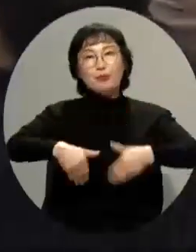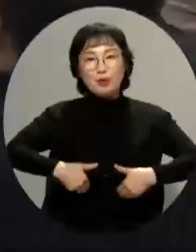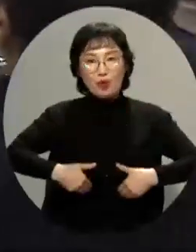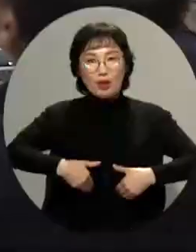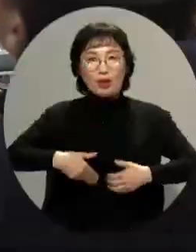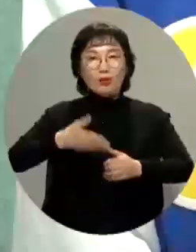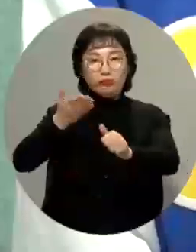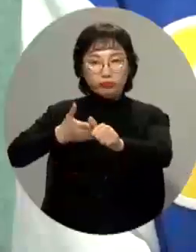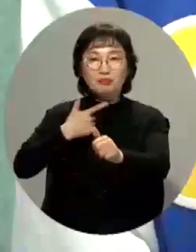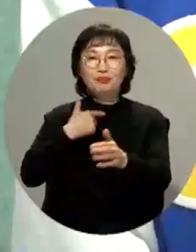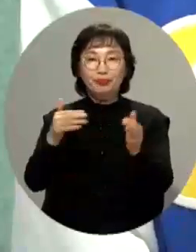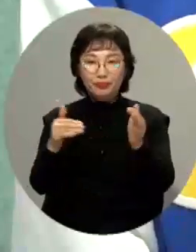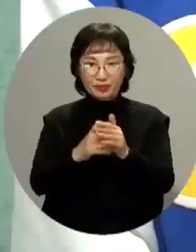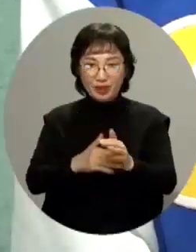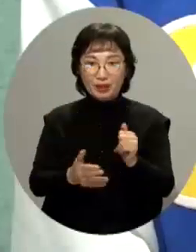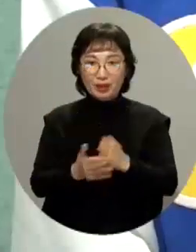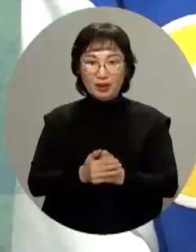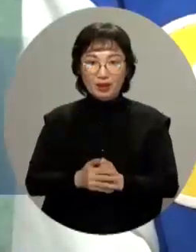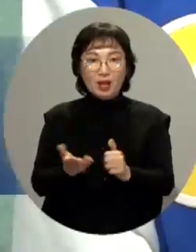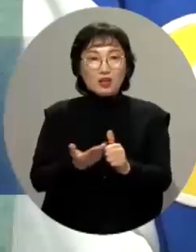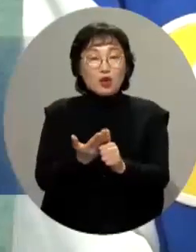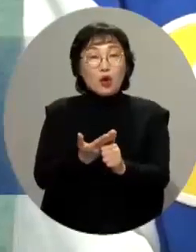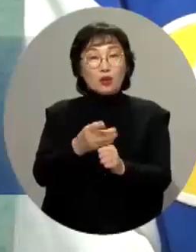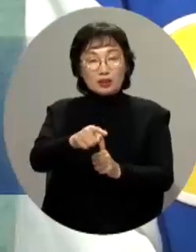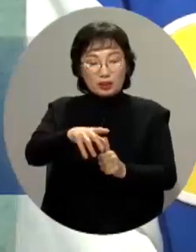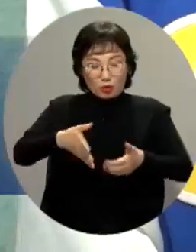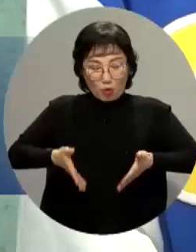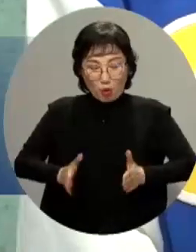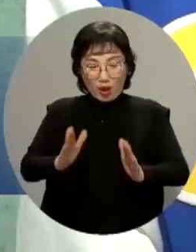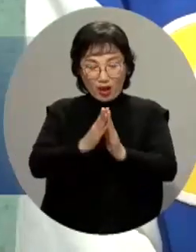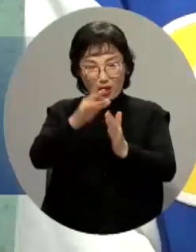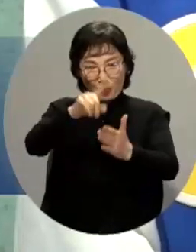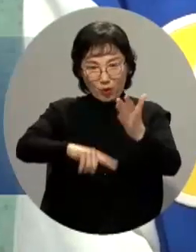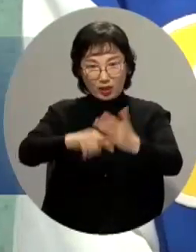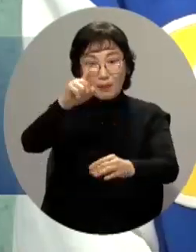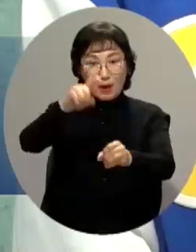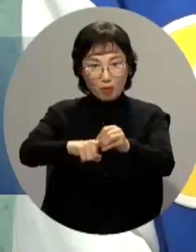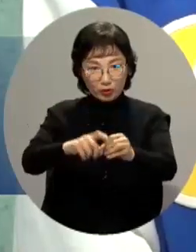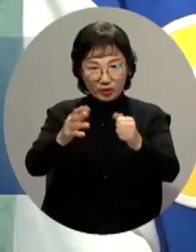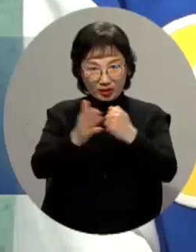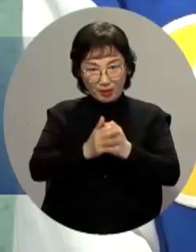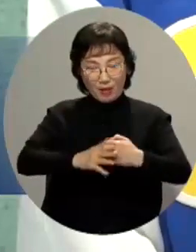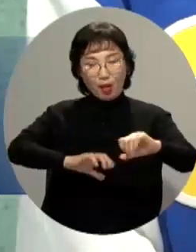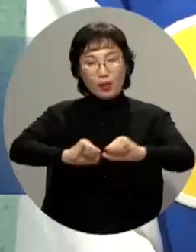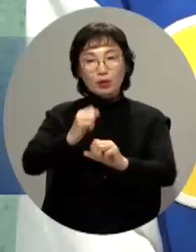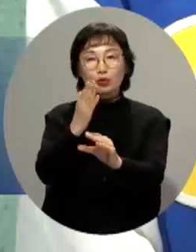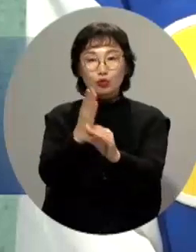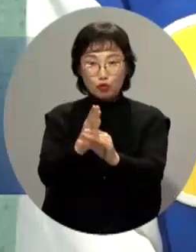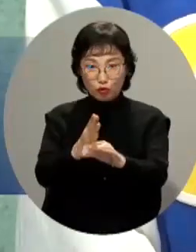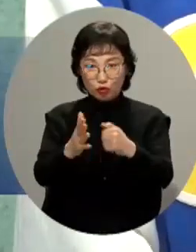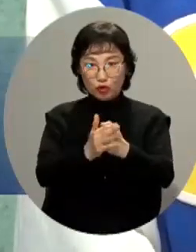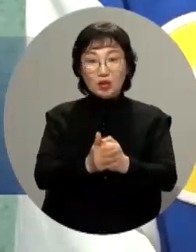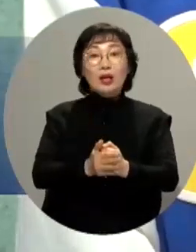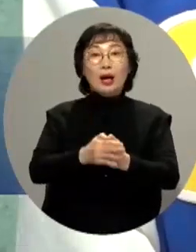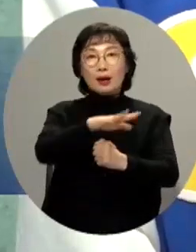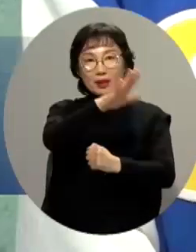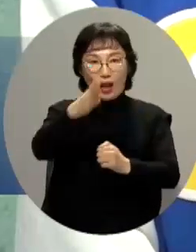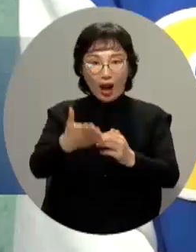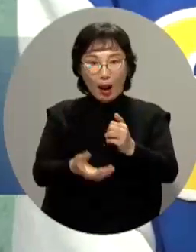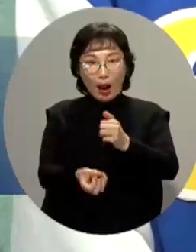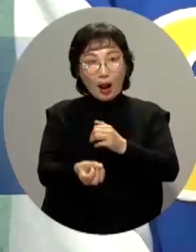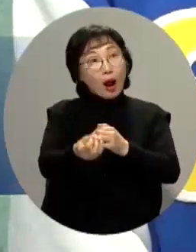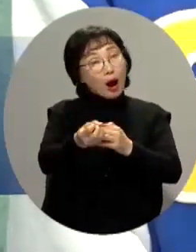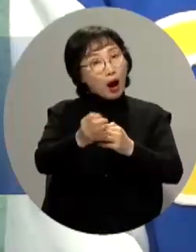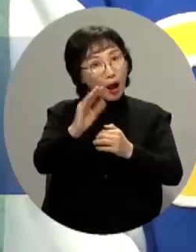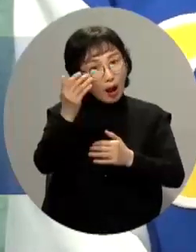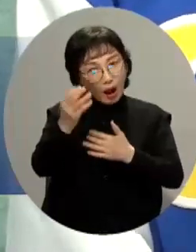높였습니다. 저는 키워준 고향에 보답하고자 하는 생각으로 임하고 있습니다. 이분들이 다 진출하시면